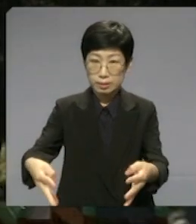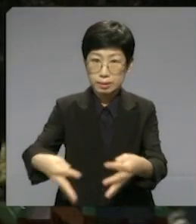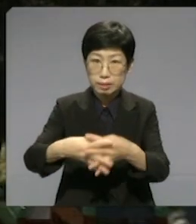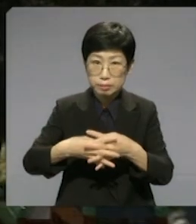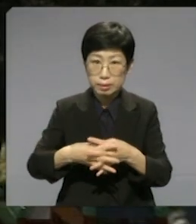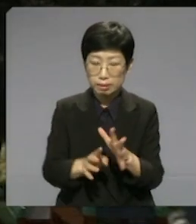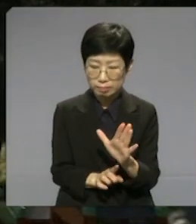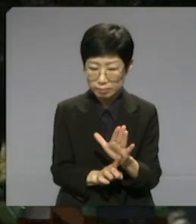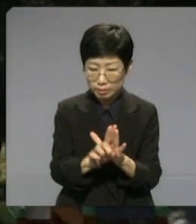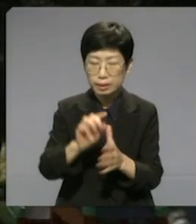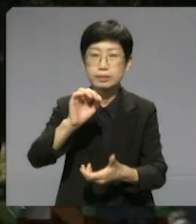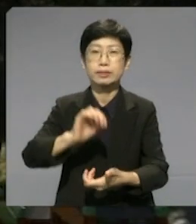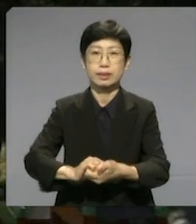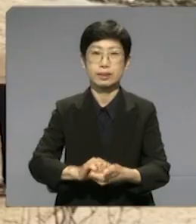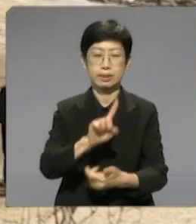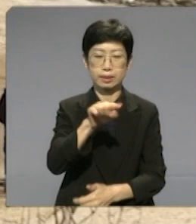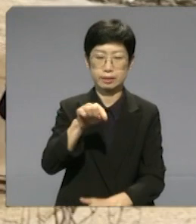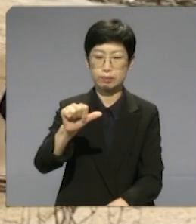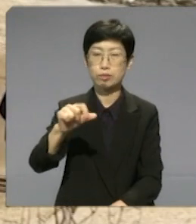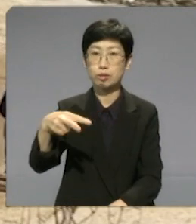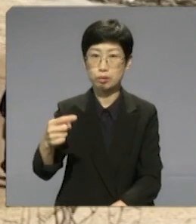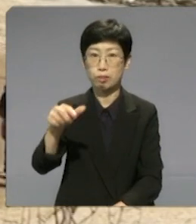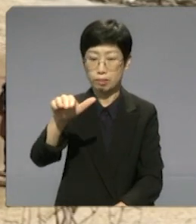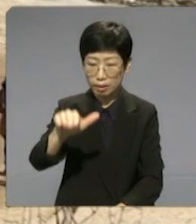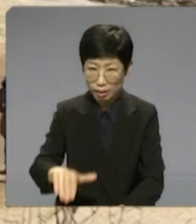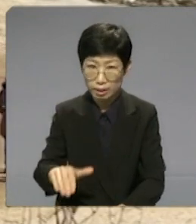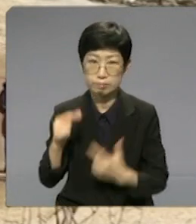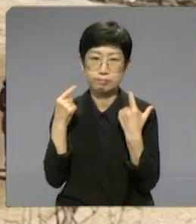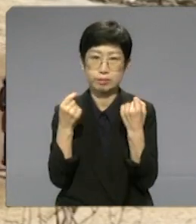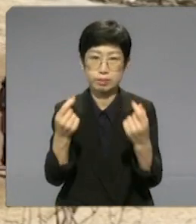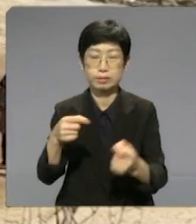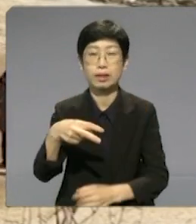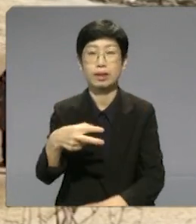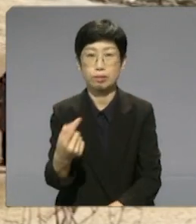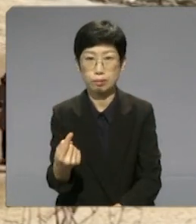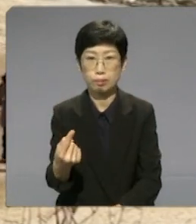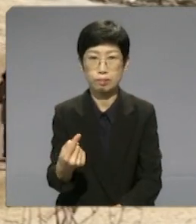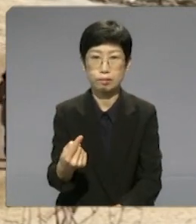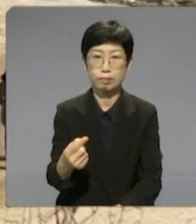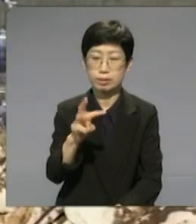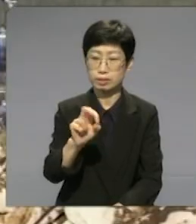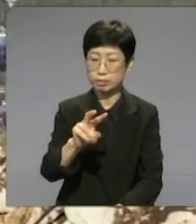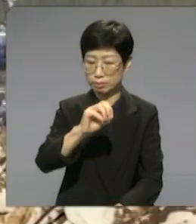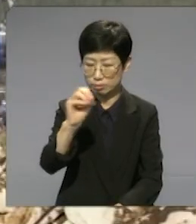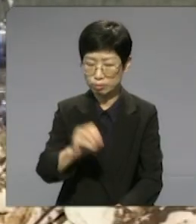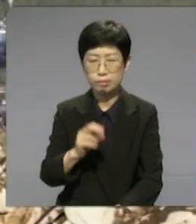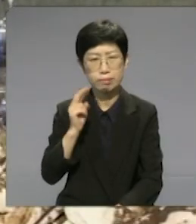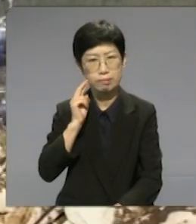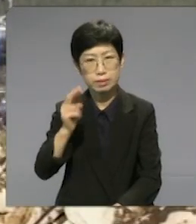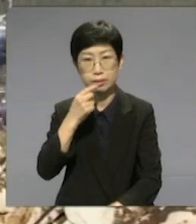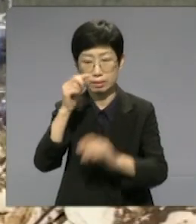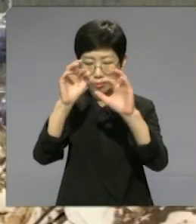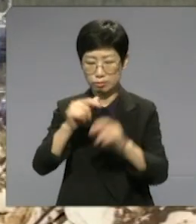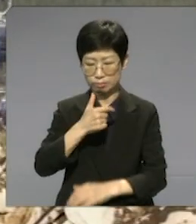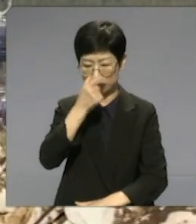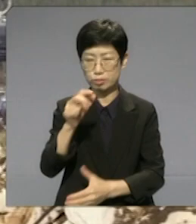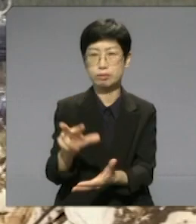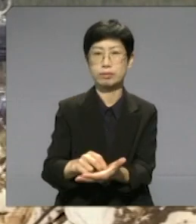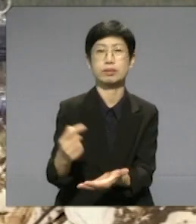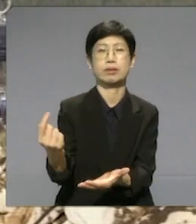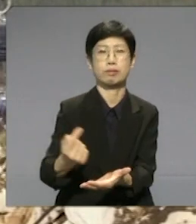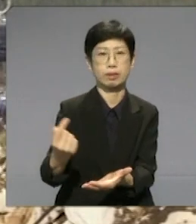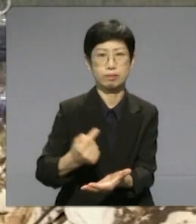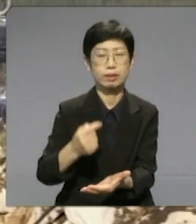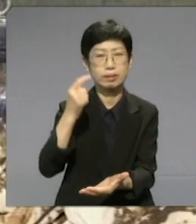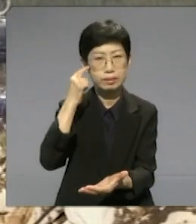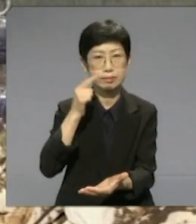합의한 기온 상승 제한선인 1.5도 이하가 지켜진다 하더라도 스키장 32%가 심각한 눈 부족 문제를 겪게 될